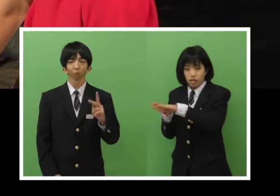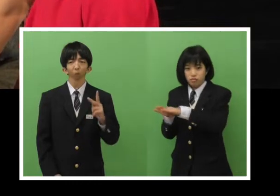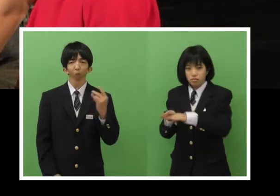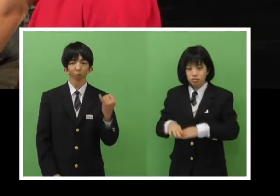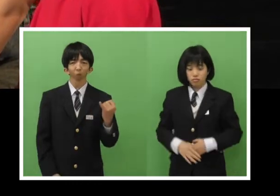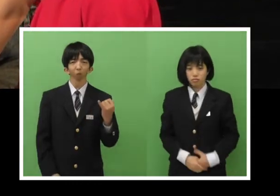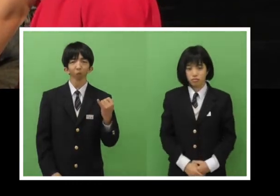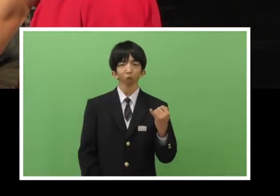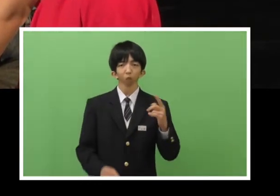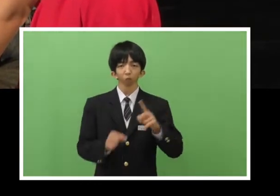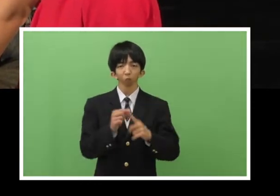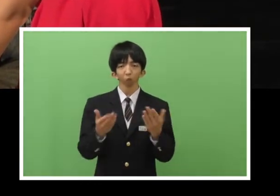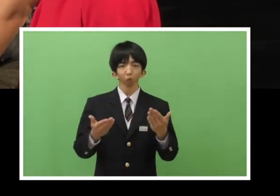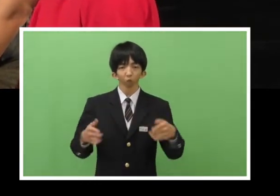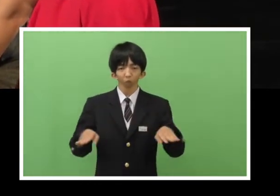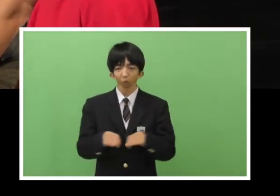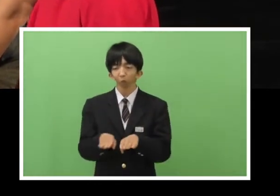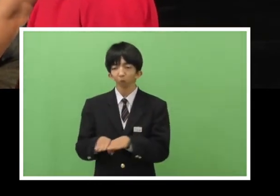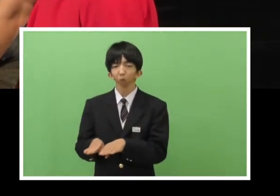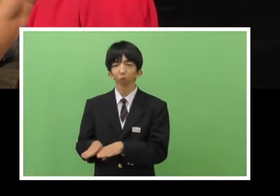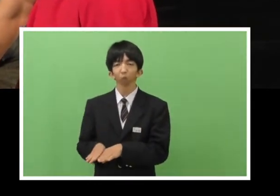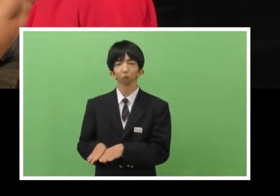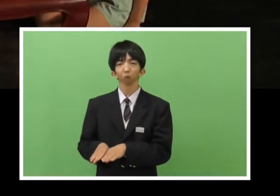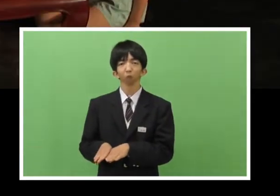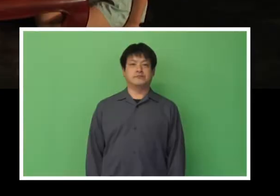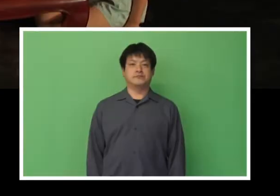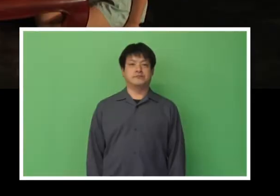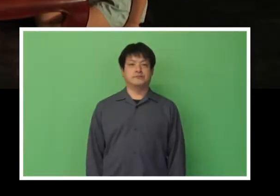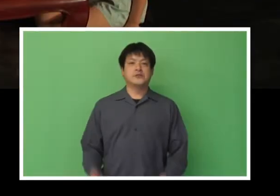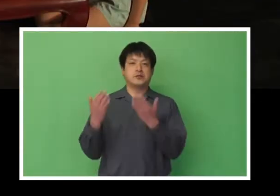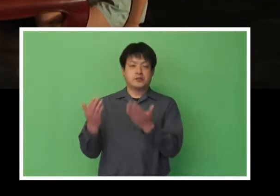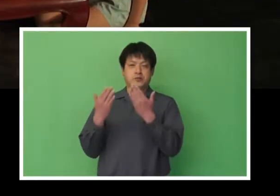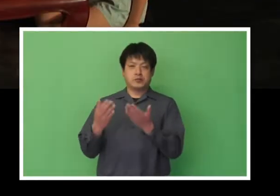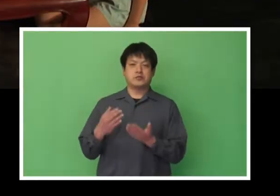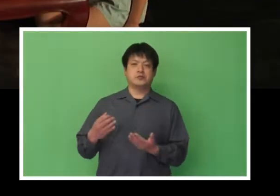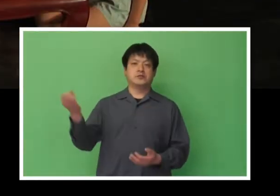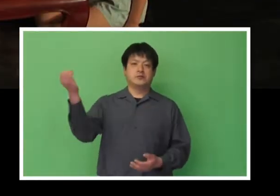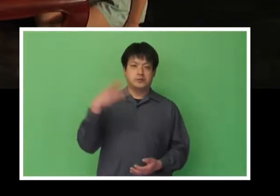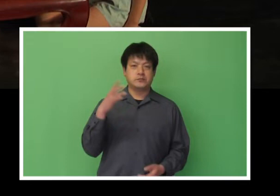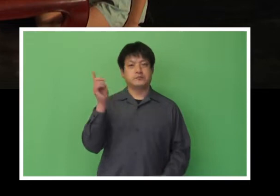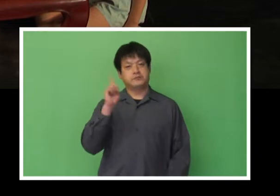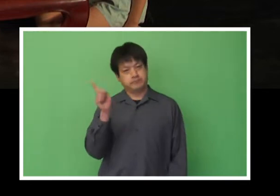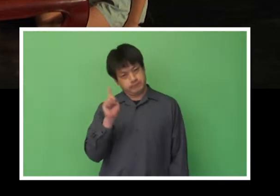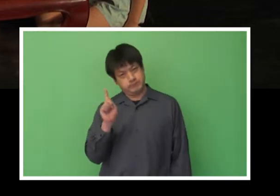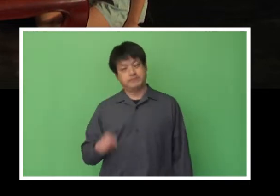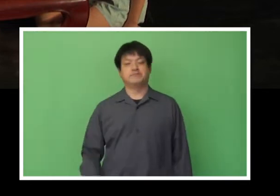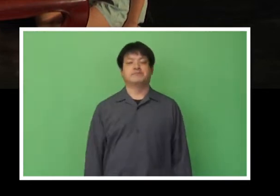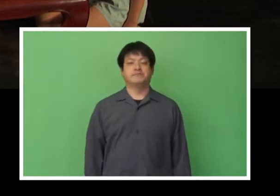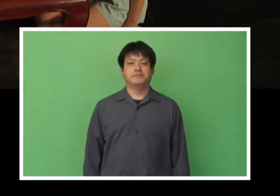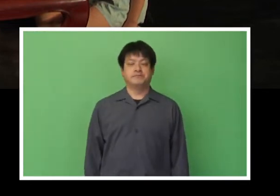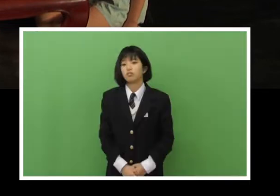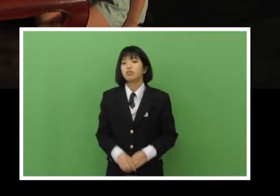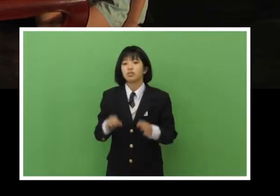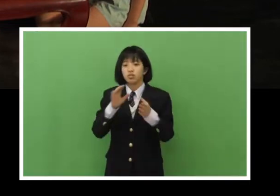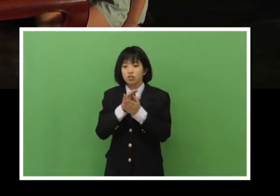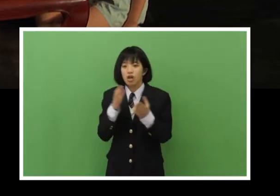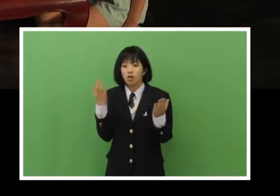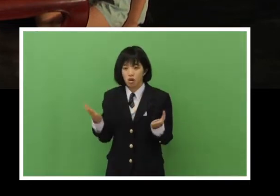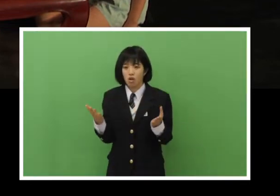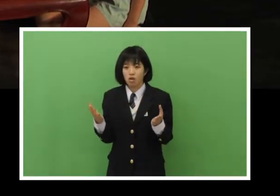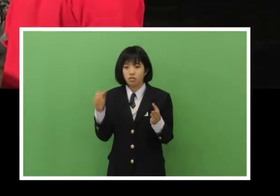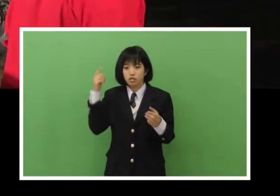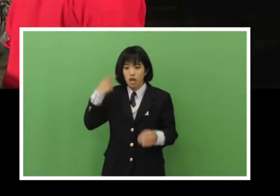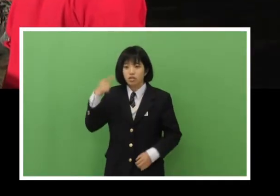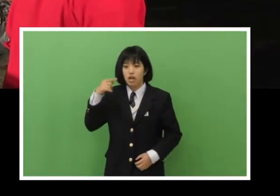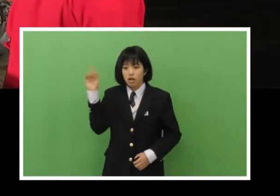なちゃんも中学校休んで。 学校で何か言われとった？ ううん、学校で先